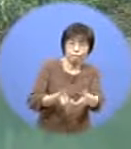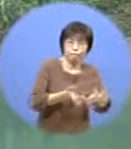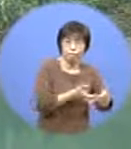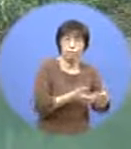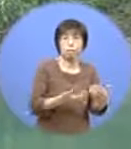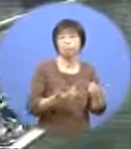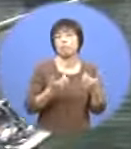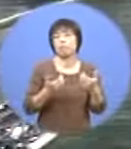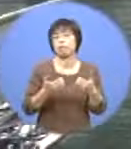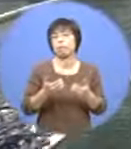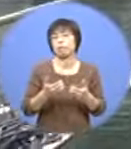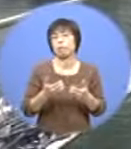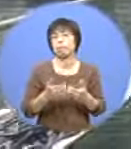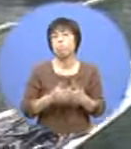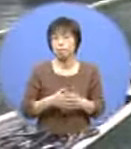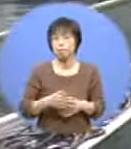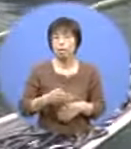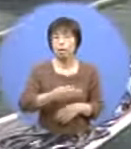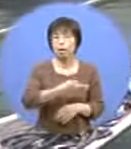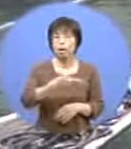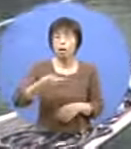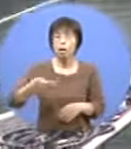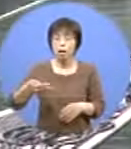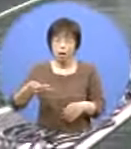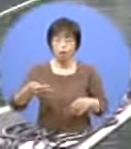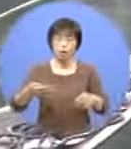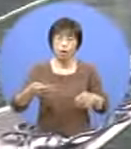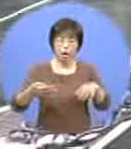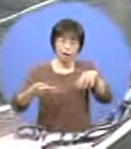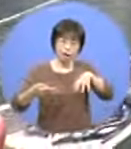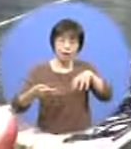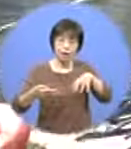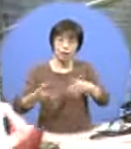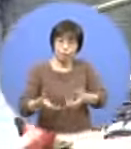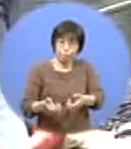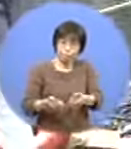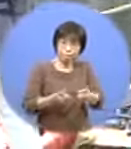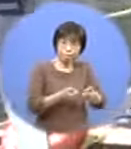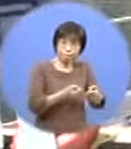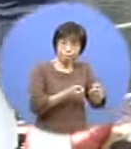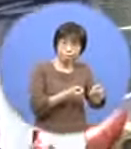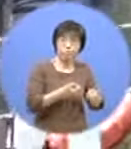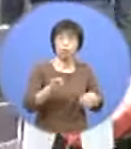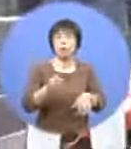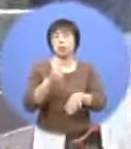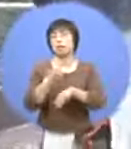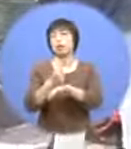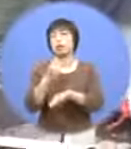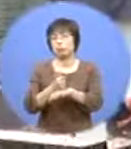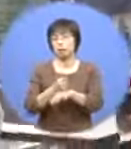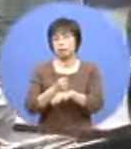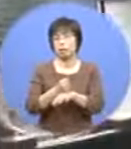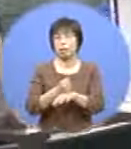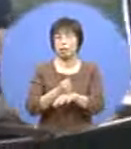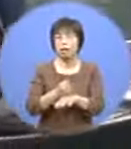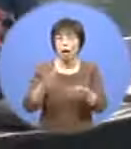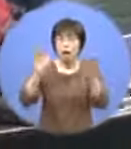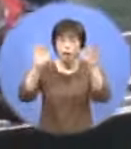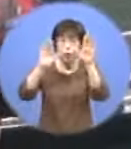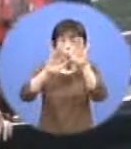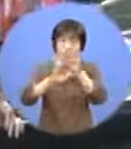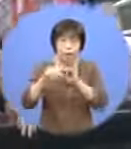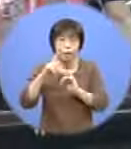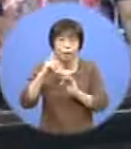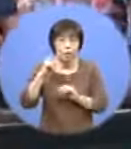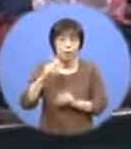ね、そこにも避難したいけども、川の場合は陸へ上げんと流れさせるんでしょ。まあ、それが一番大変ですね。だから船頭さんに夜中にね、サイレンになった